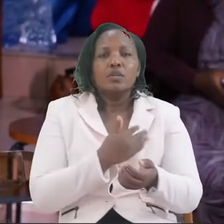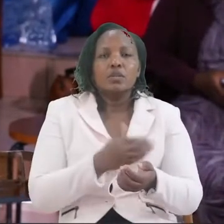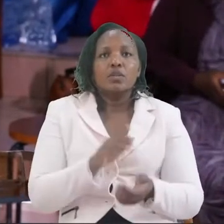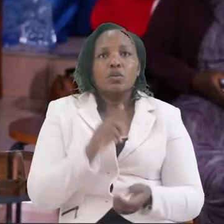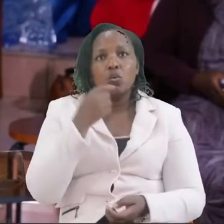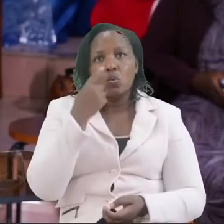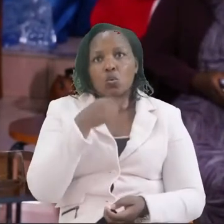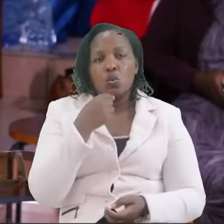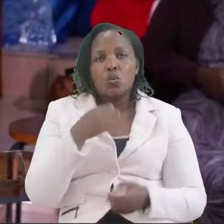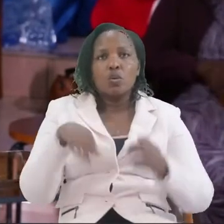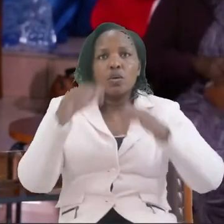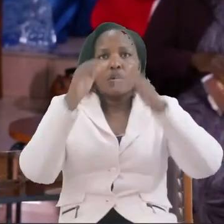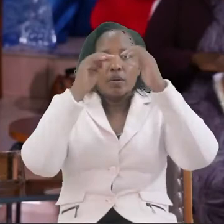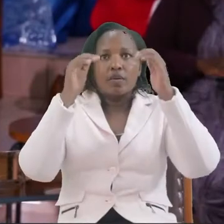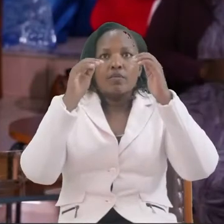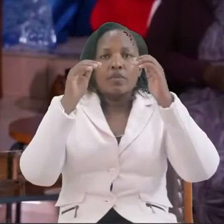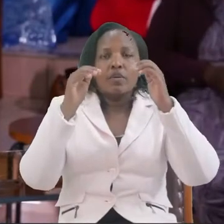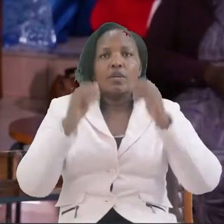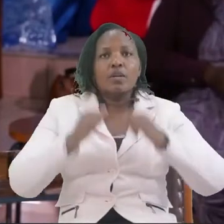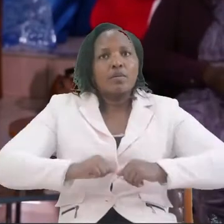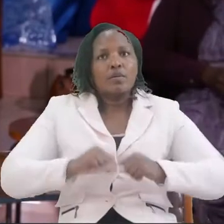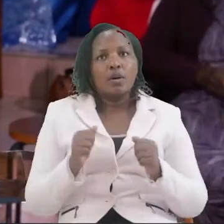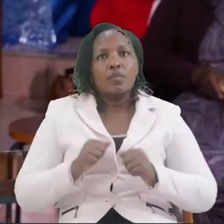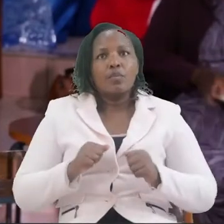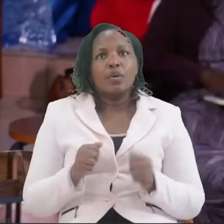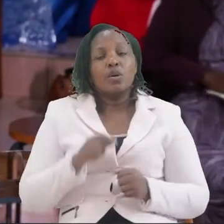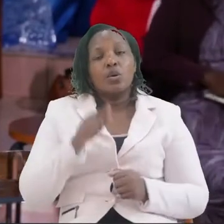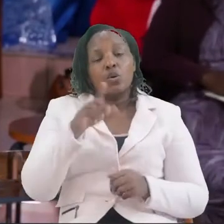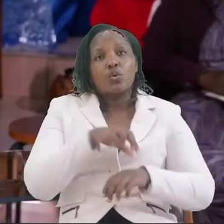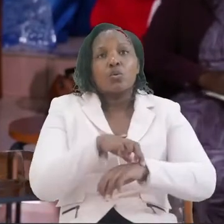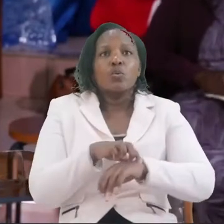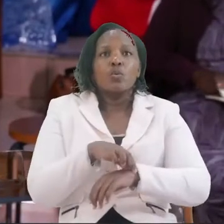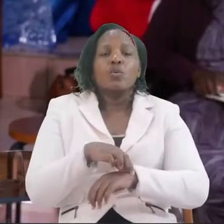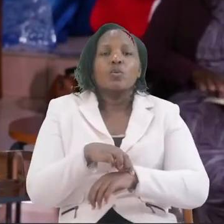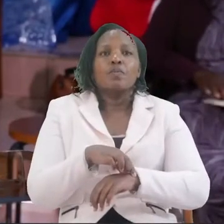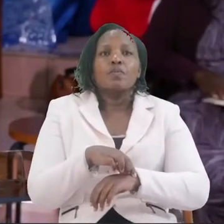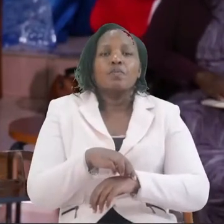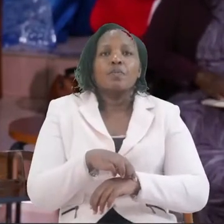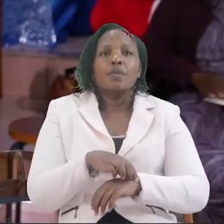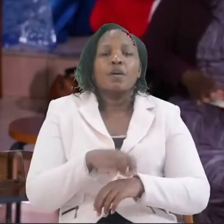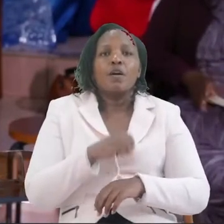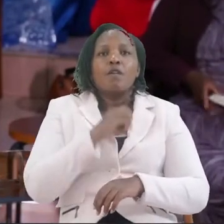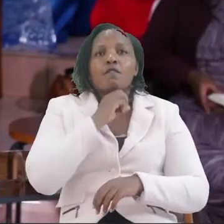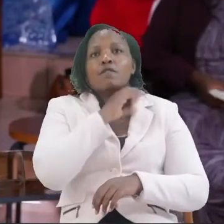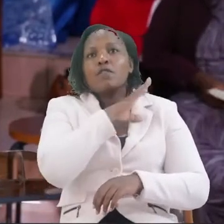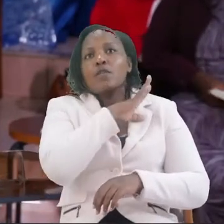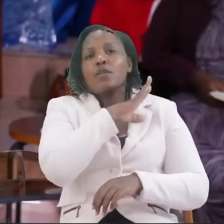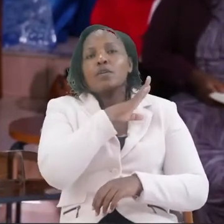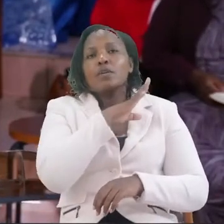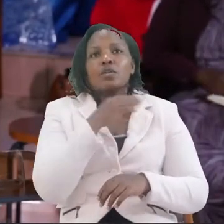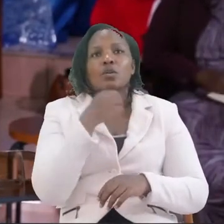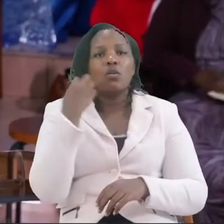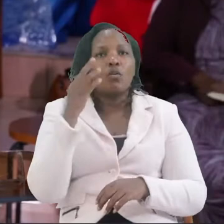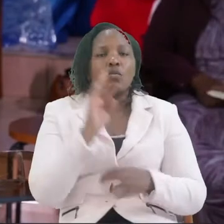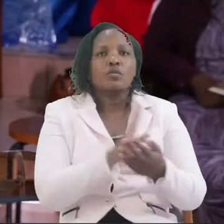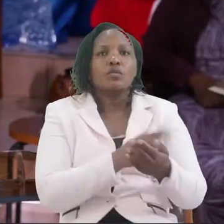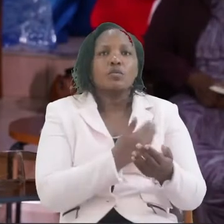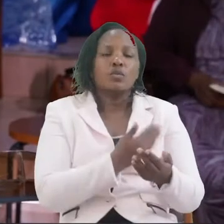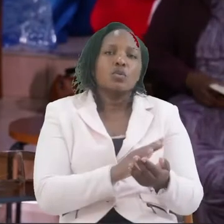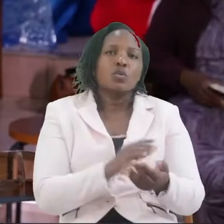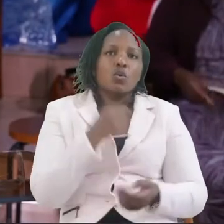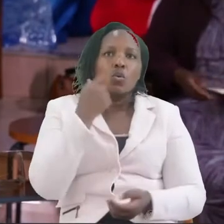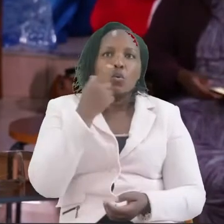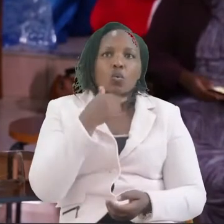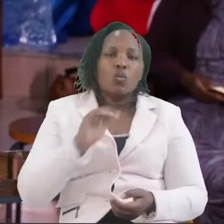Imbeni enyi mbingu, ufurahi enyi nchi, pazeni sauti ya kuimba